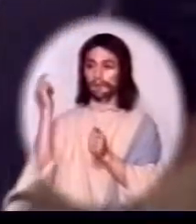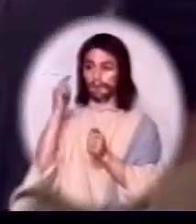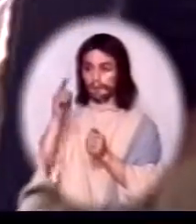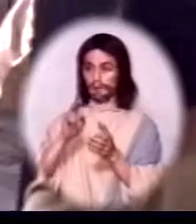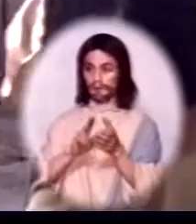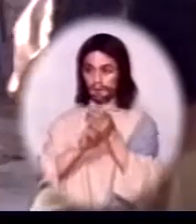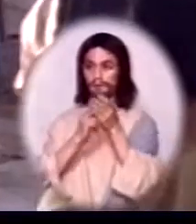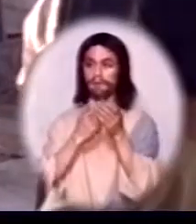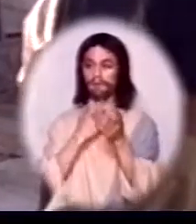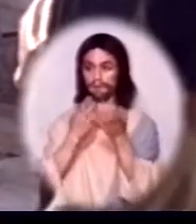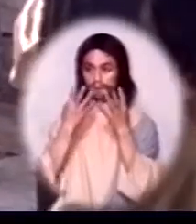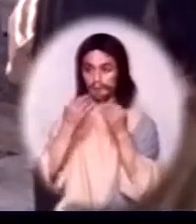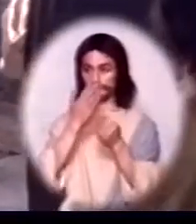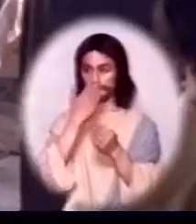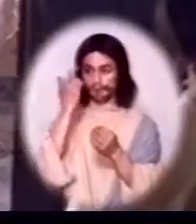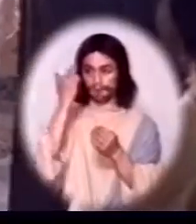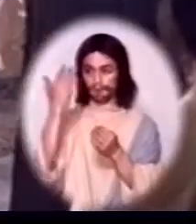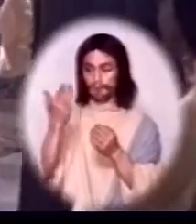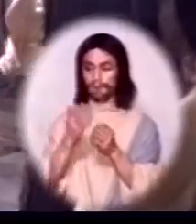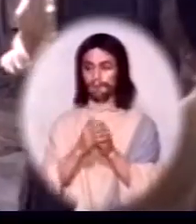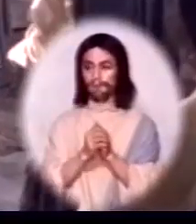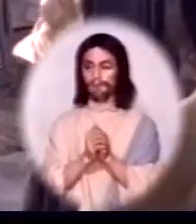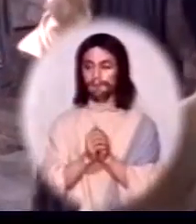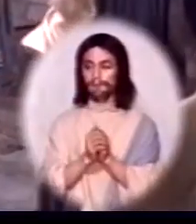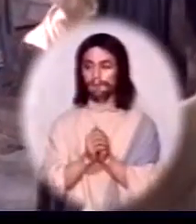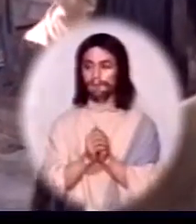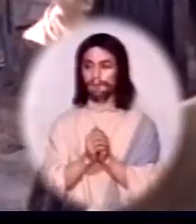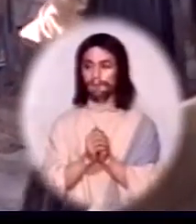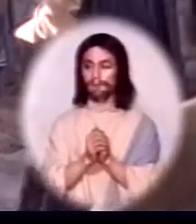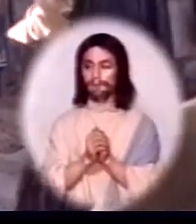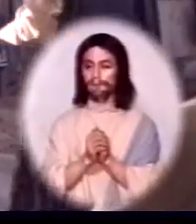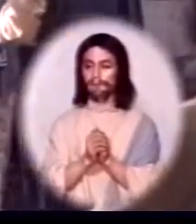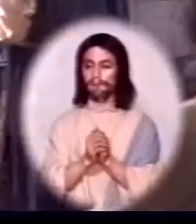듣자 하니 네가 기적을 행할 수 있다면서?